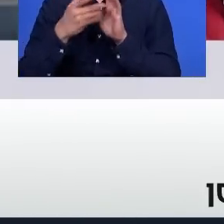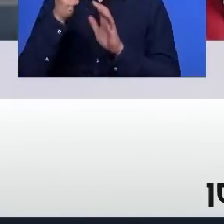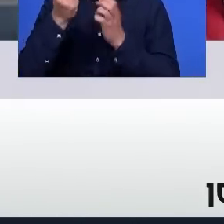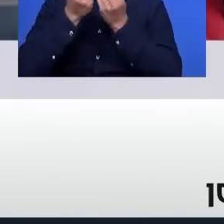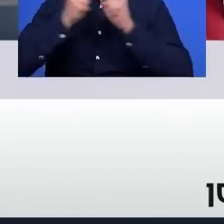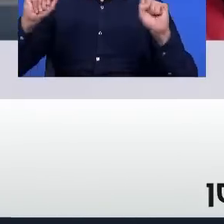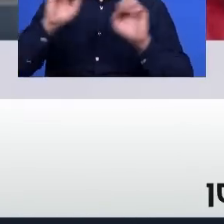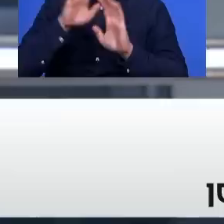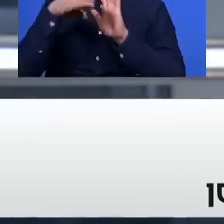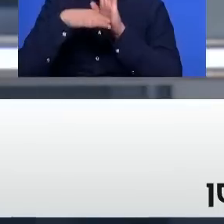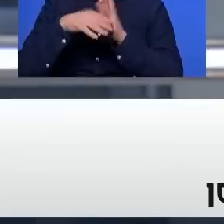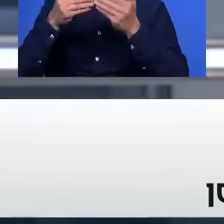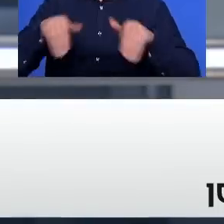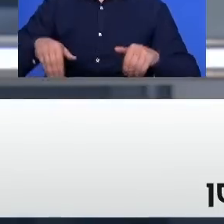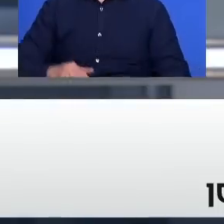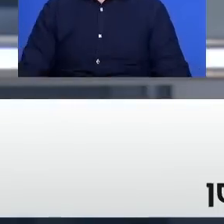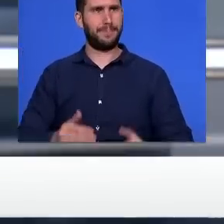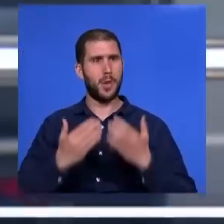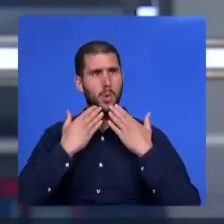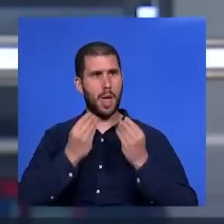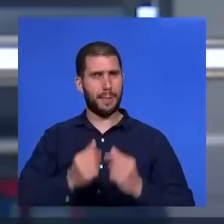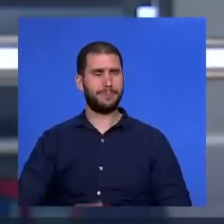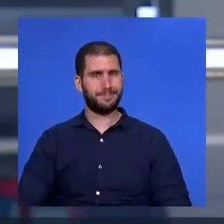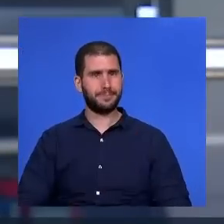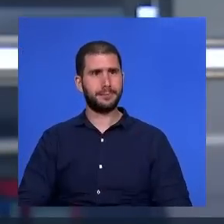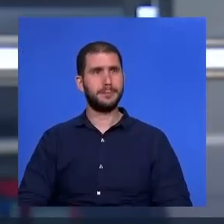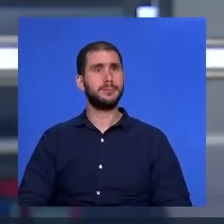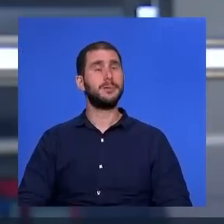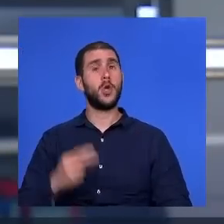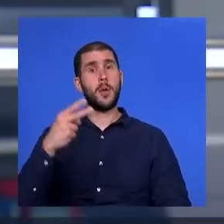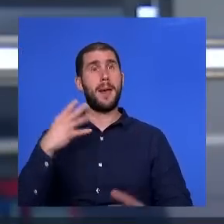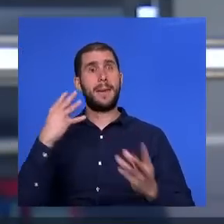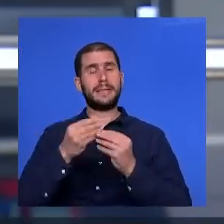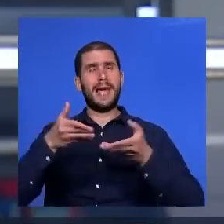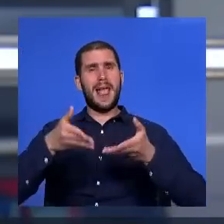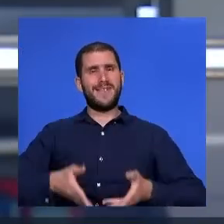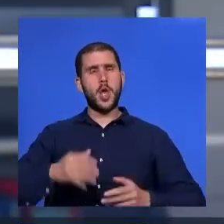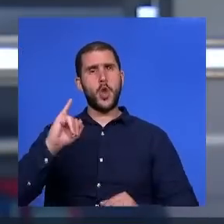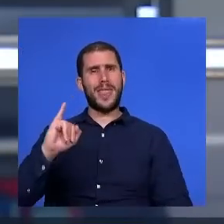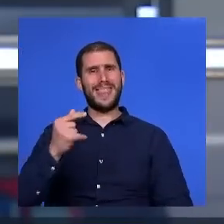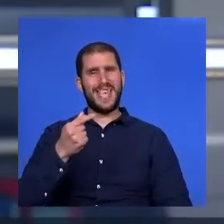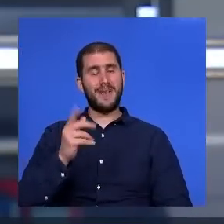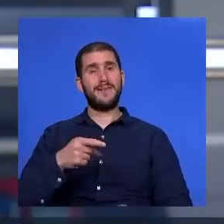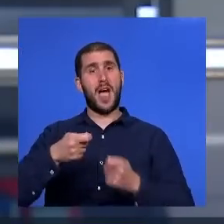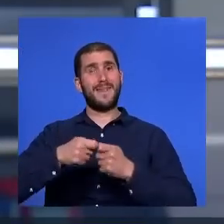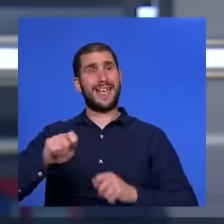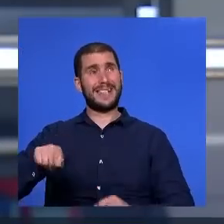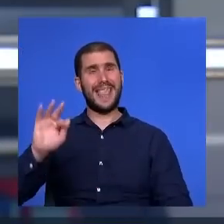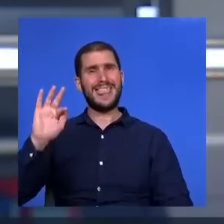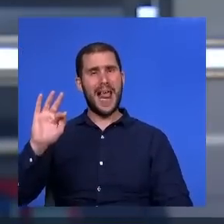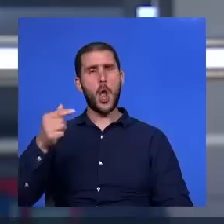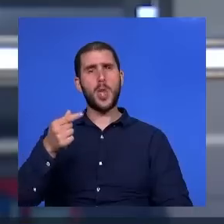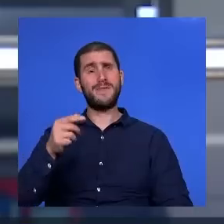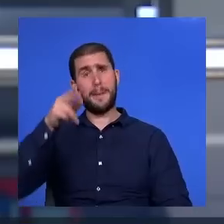ללא תנאים מגבילים. תודה רבה, משה. לא עברו יומיים מהלווייתו של יונתן גפן, וחברת הכנסת טלי גוטליב